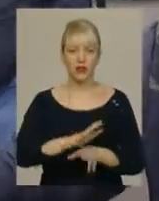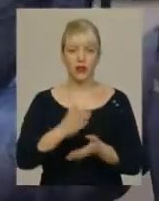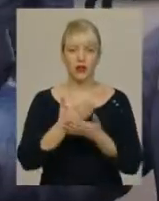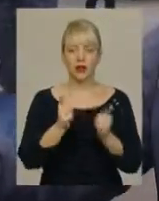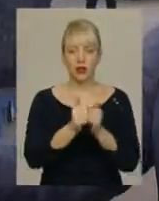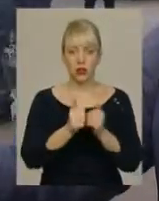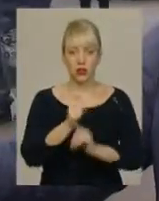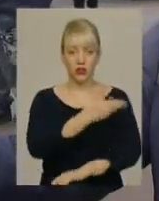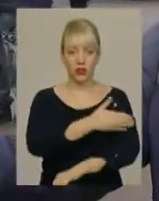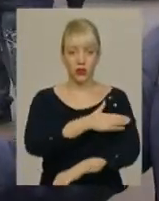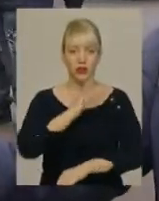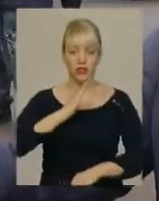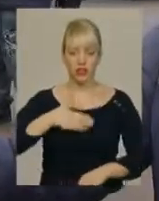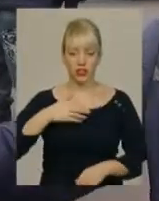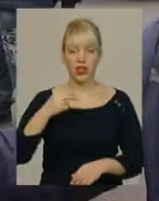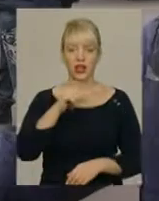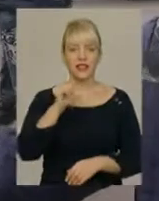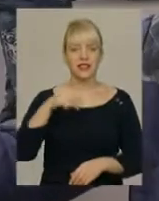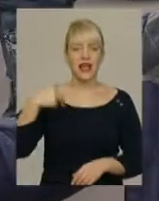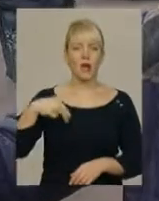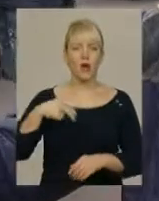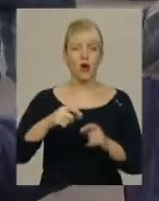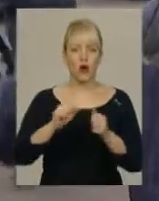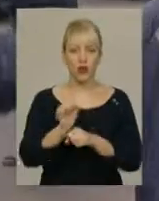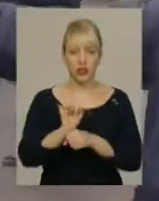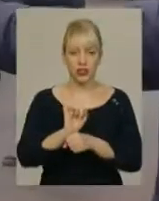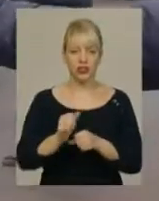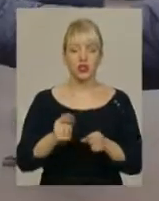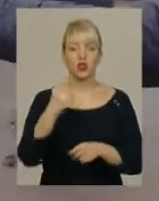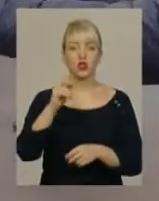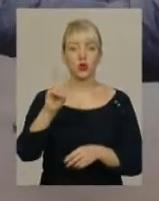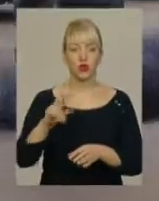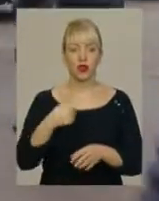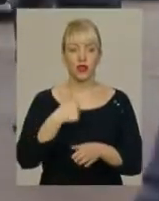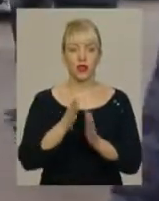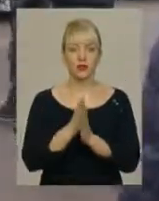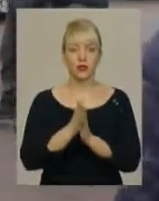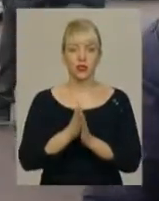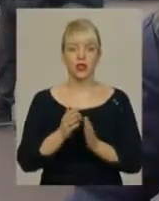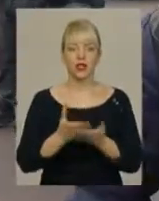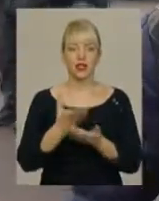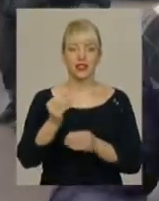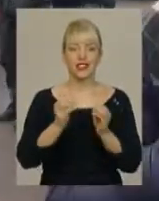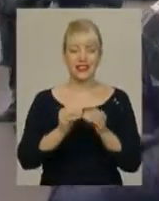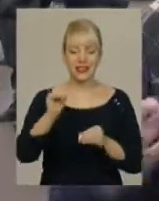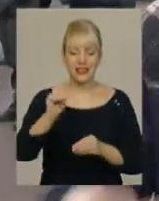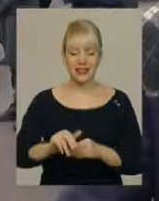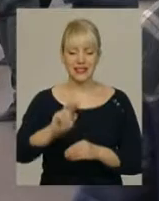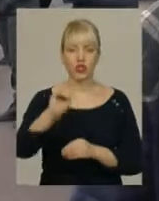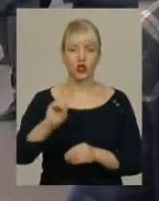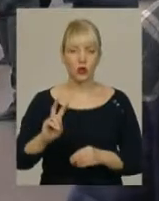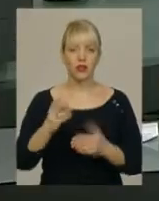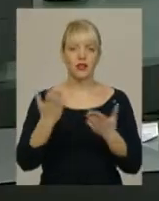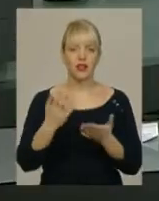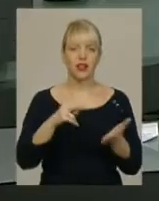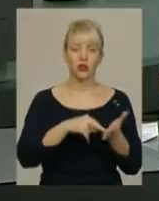можна розмитнити наш Запорожець за 100 доларів, а нас просять заплатити 10 тисяч доларів за розмитнення такого транспортного засобу, який коштує 1000.